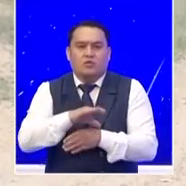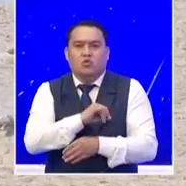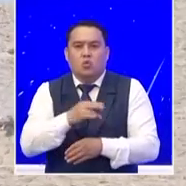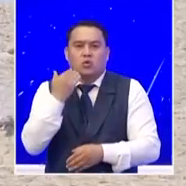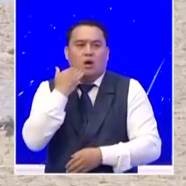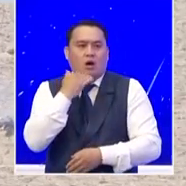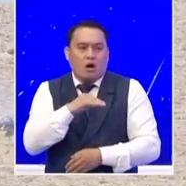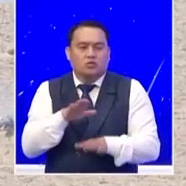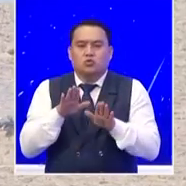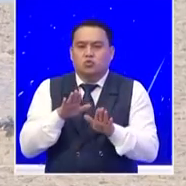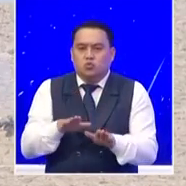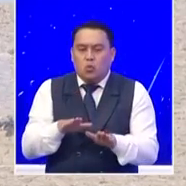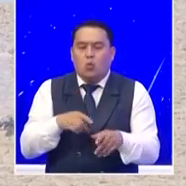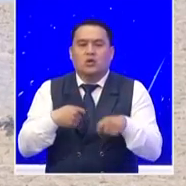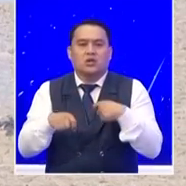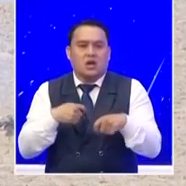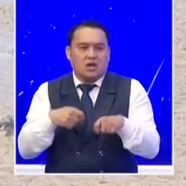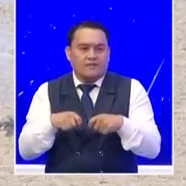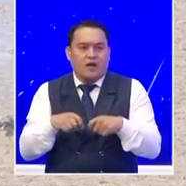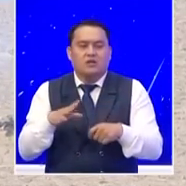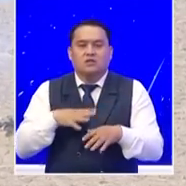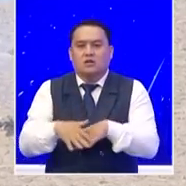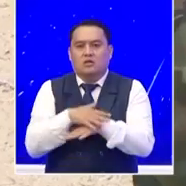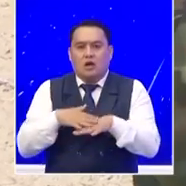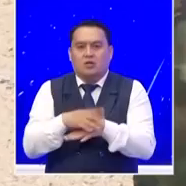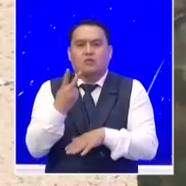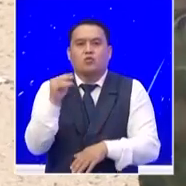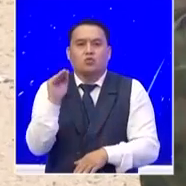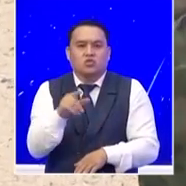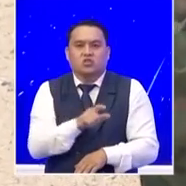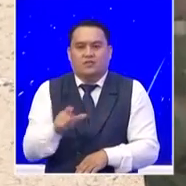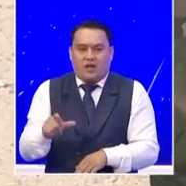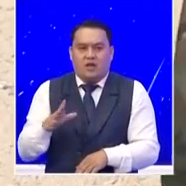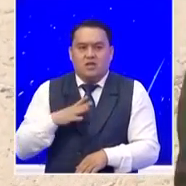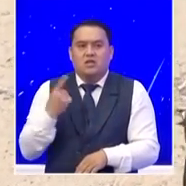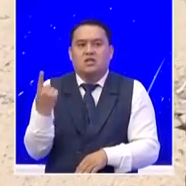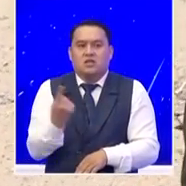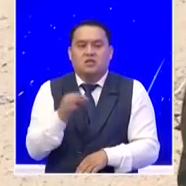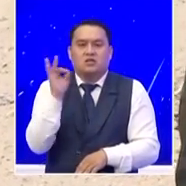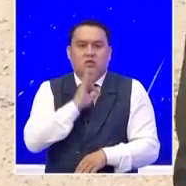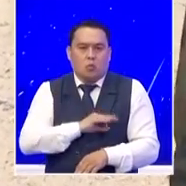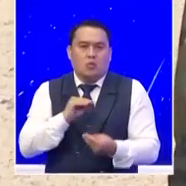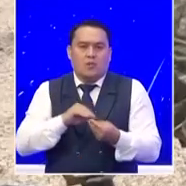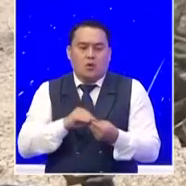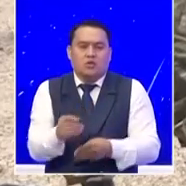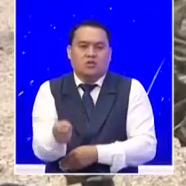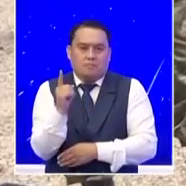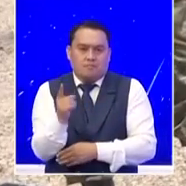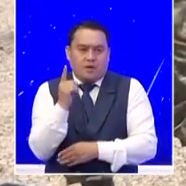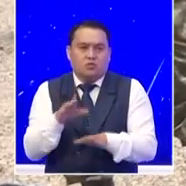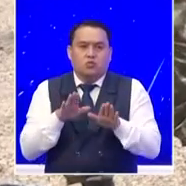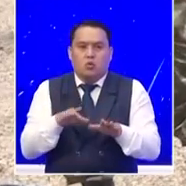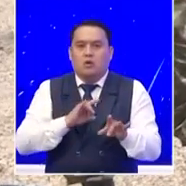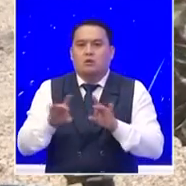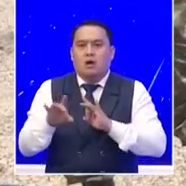качественного продукта не только на внутренний рынок. Сейчас население около 2000 человек. Единственный вид дохода – по-прежнему рыболовство.